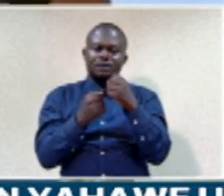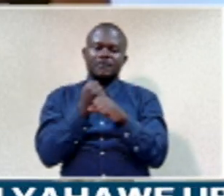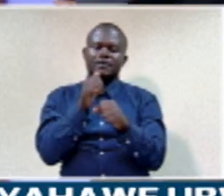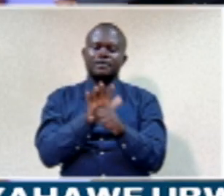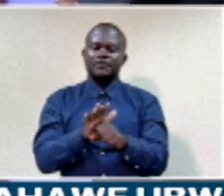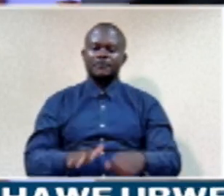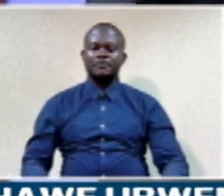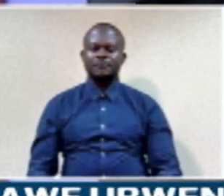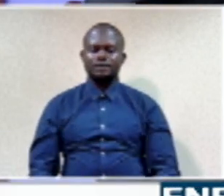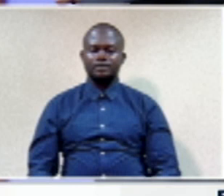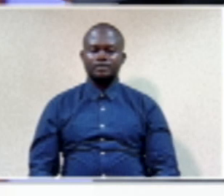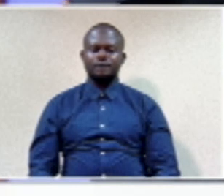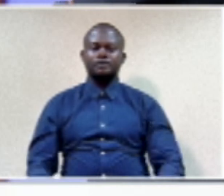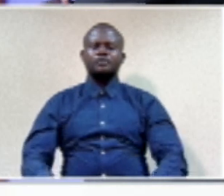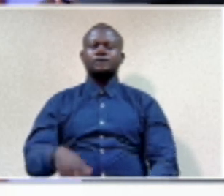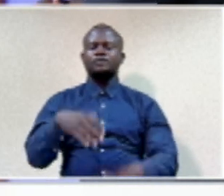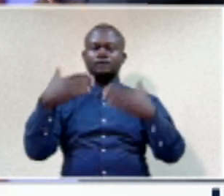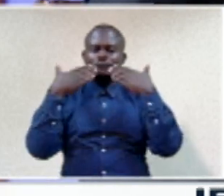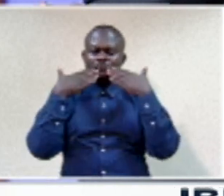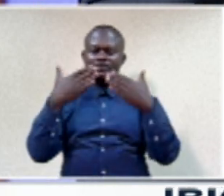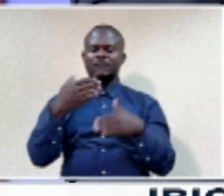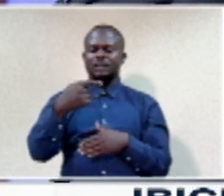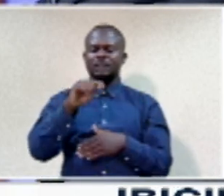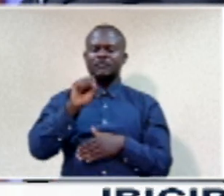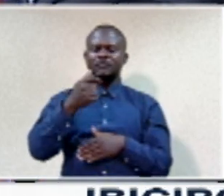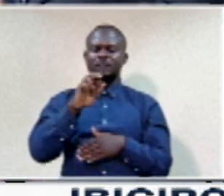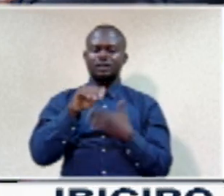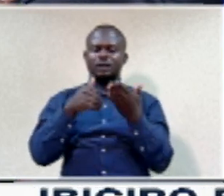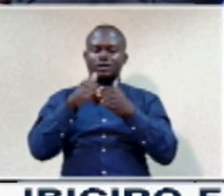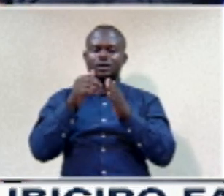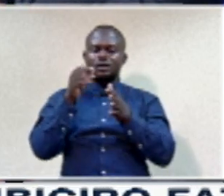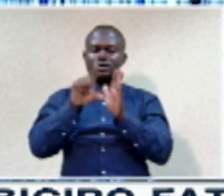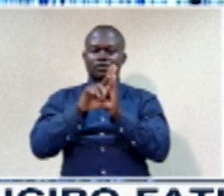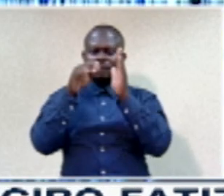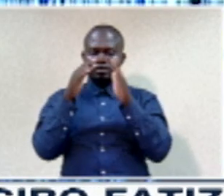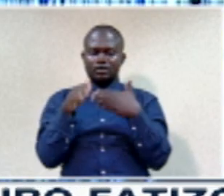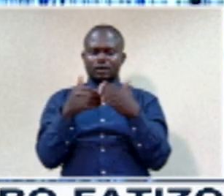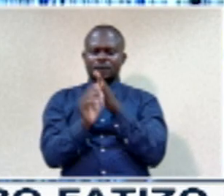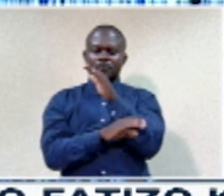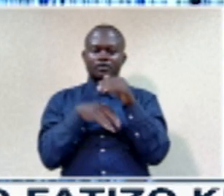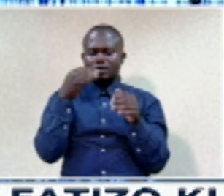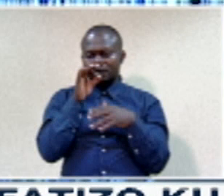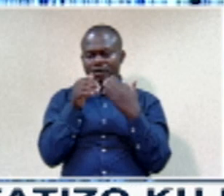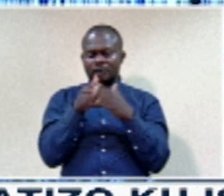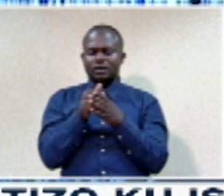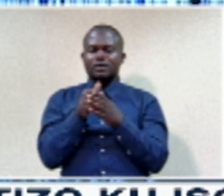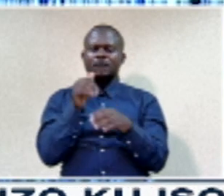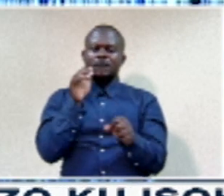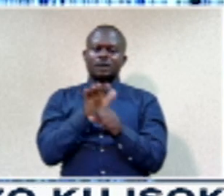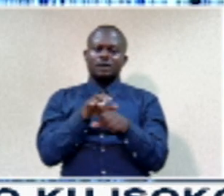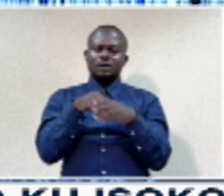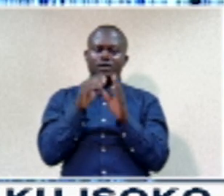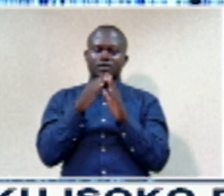myinshi. Maître Richard Gisagara rero ni umunyamategeko mu gihugu cy'Ubufaransa by'umwihariko